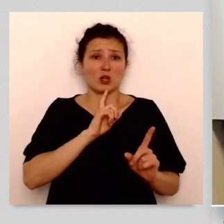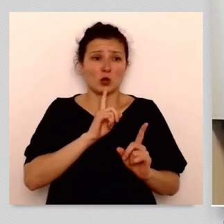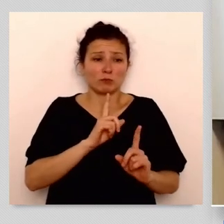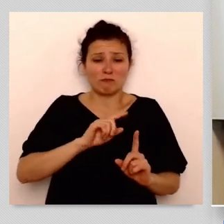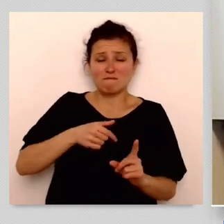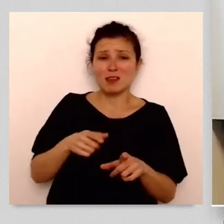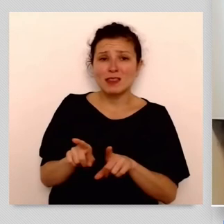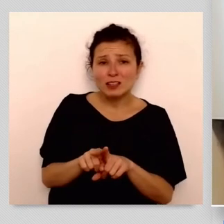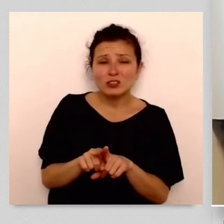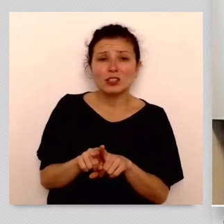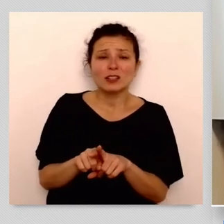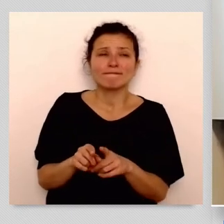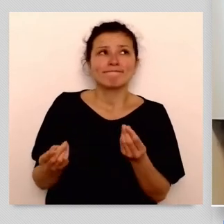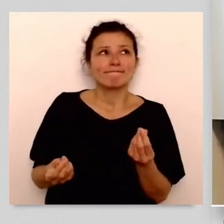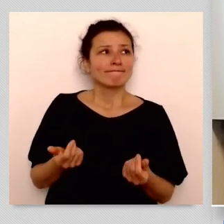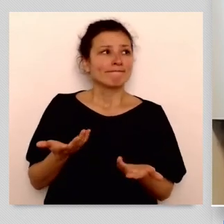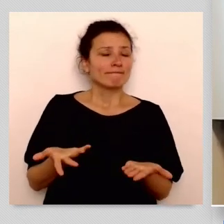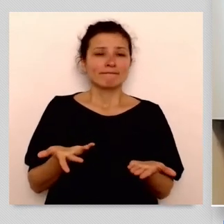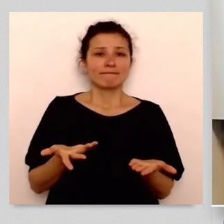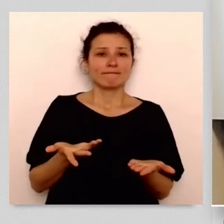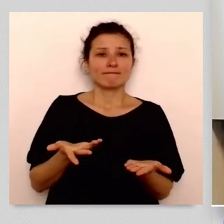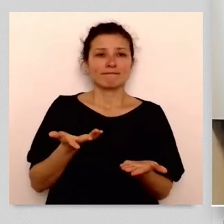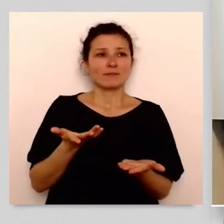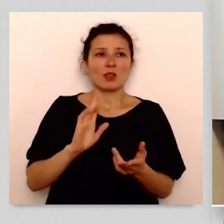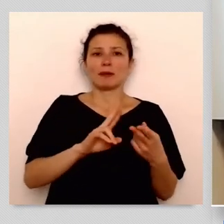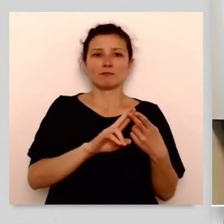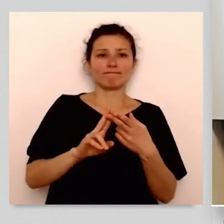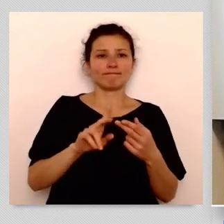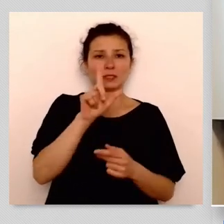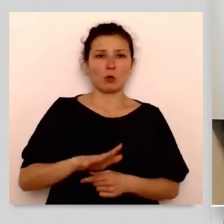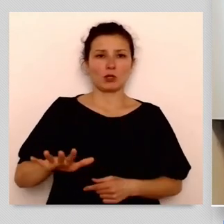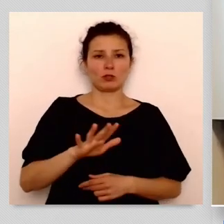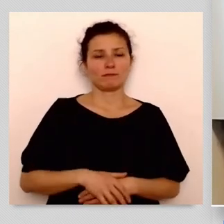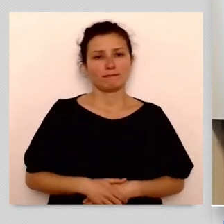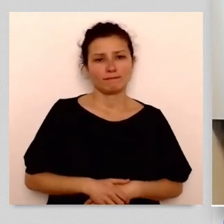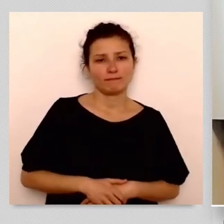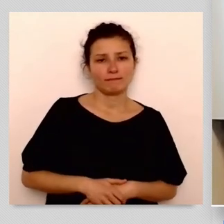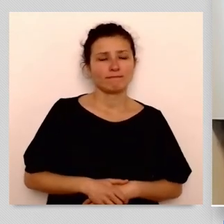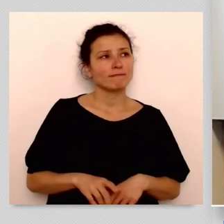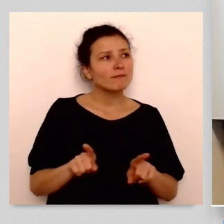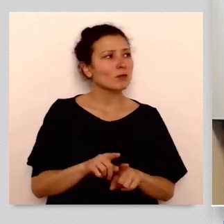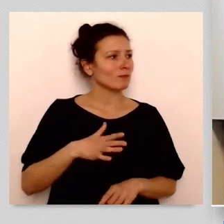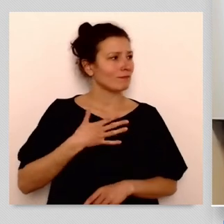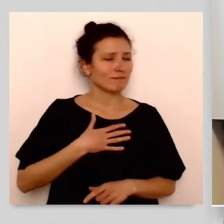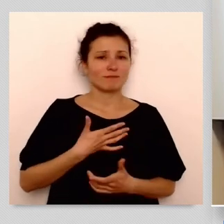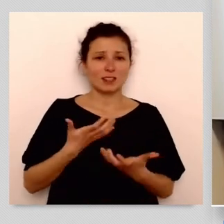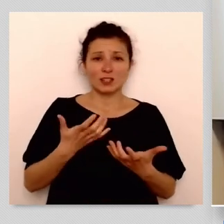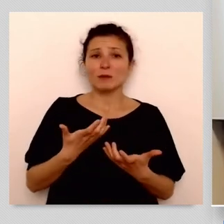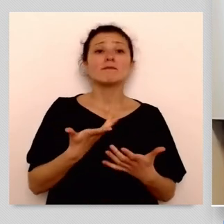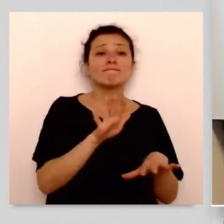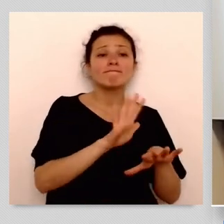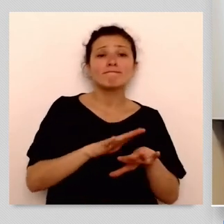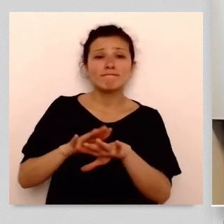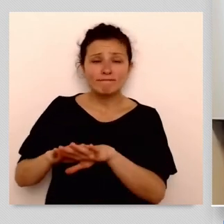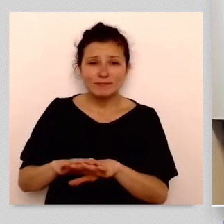daleko, no jakby nie będzie tego konsensusu społecznego. Mam także wrażenie, chciałam tak zwrócić uwagę na dwie